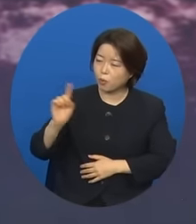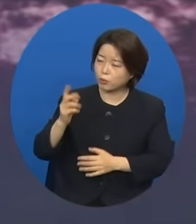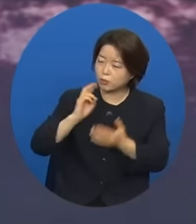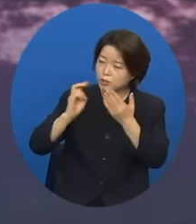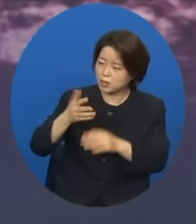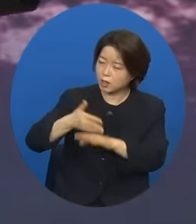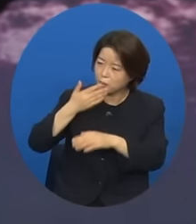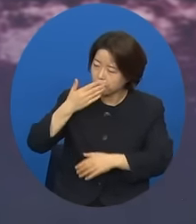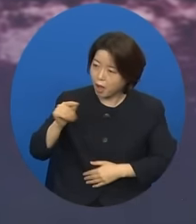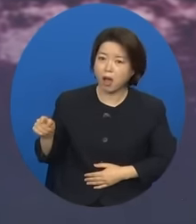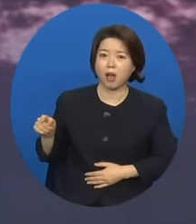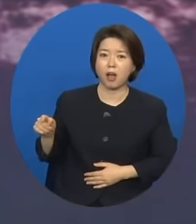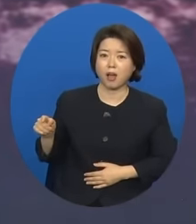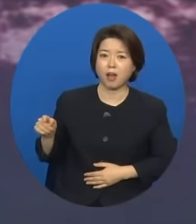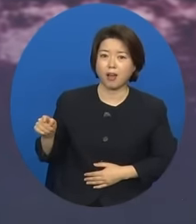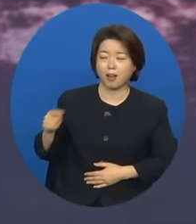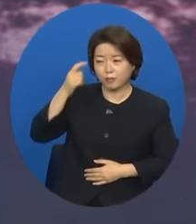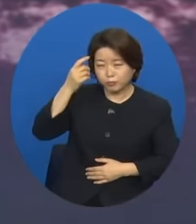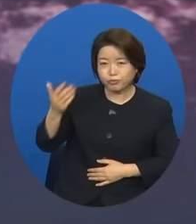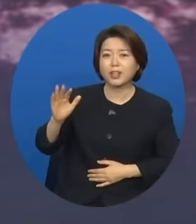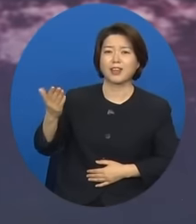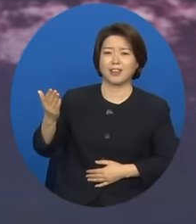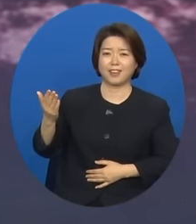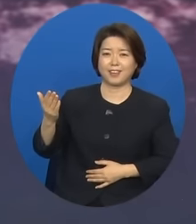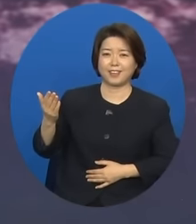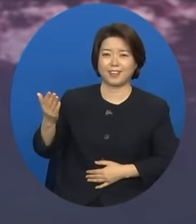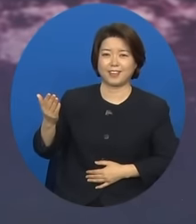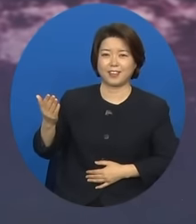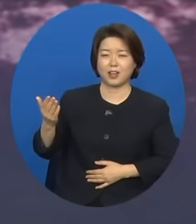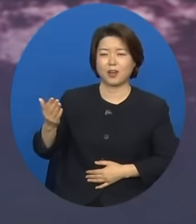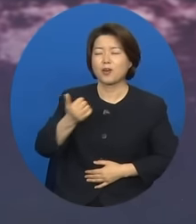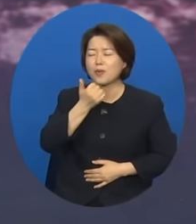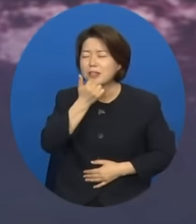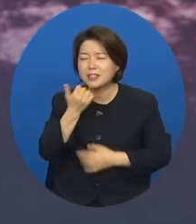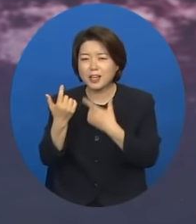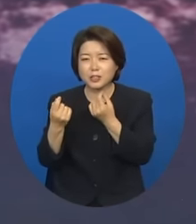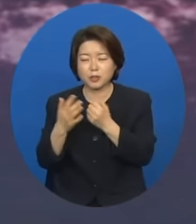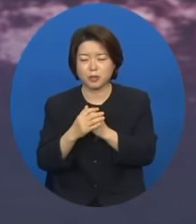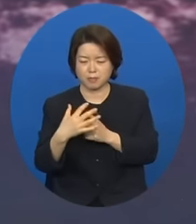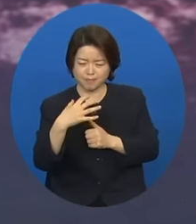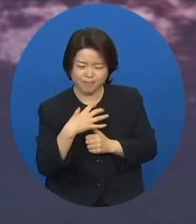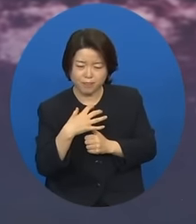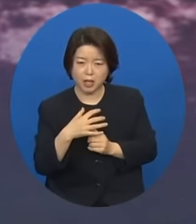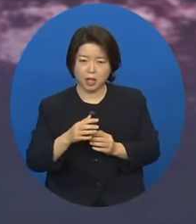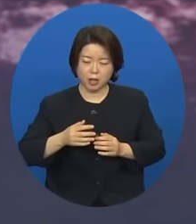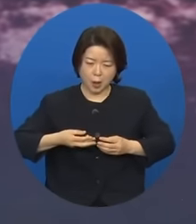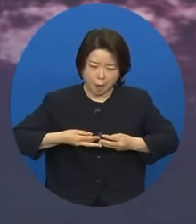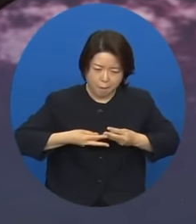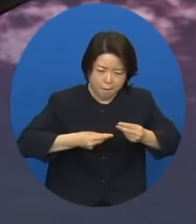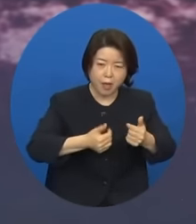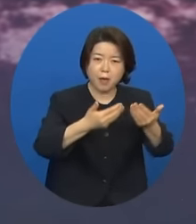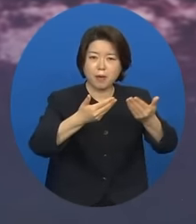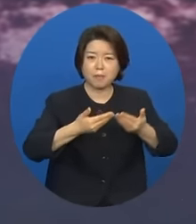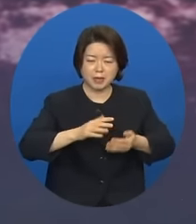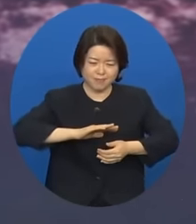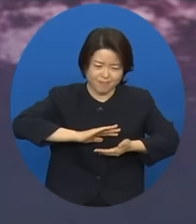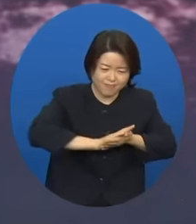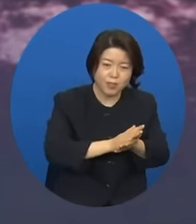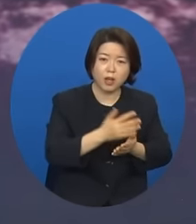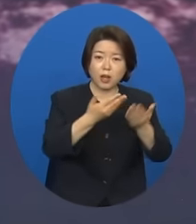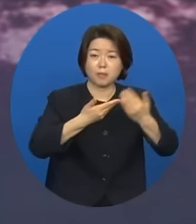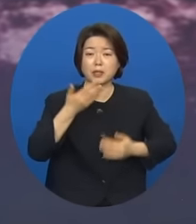감사할 수가 있지 그렇게 하마 묻게 될 겁니다 왜냐하면 꼭 이삭처럼 핍박을 받고 박해를 받아도 하나님이